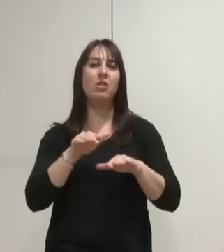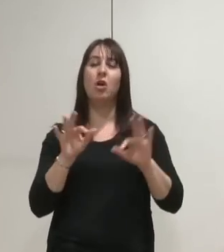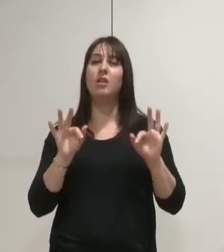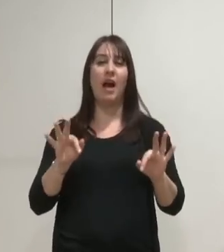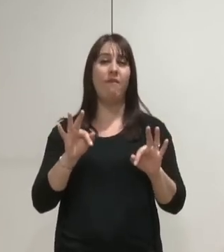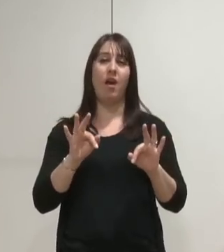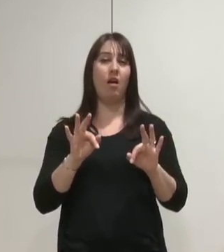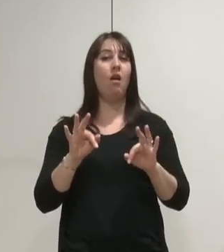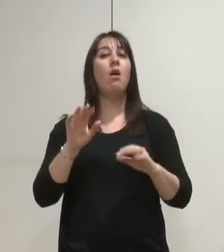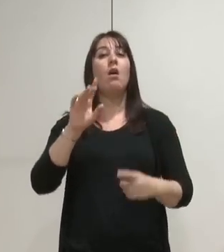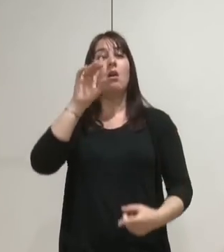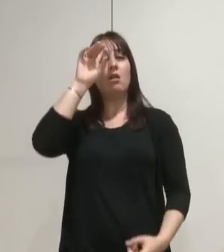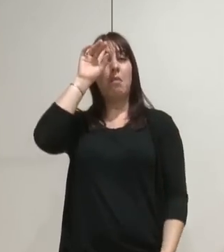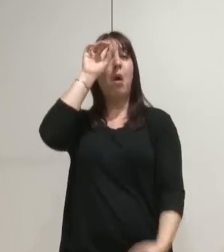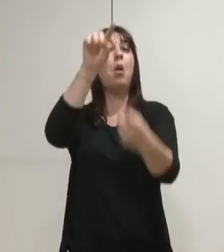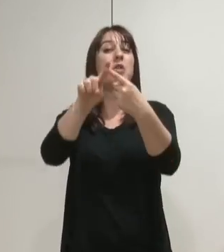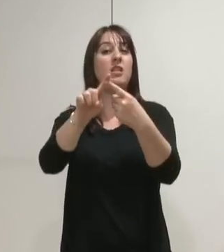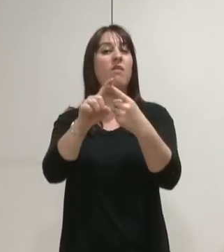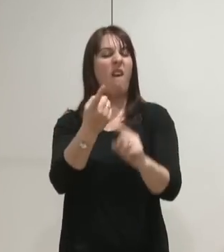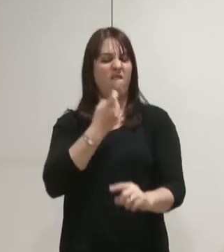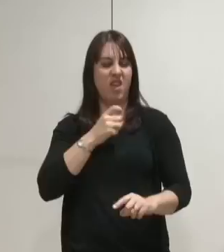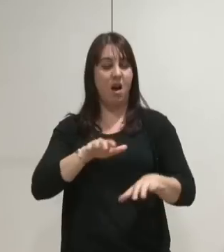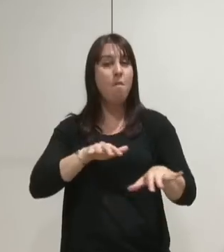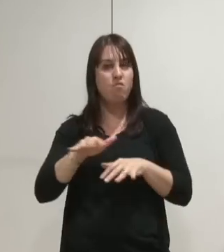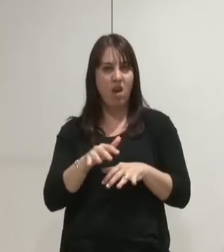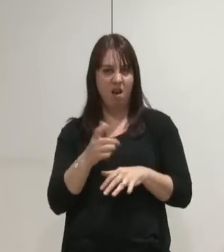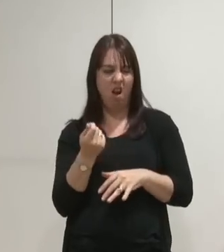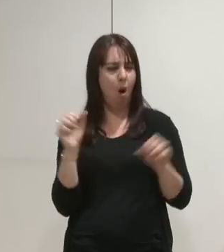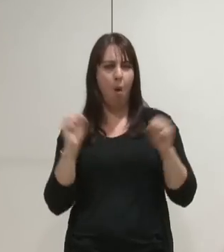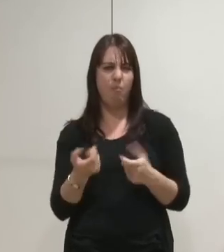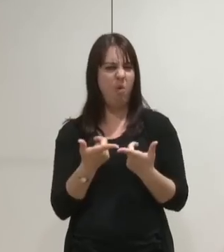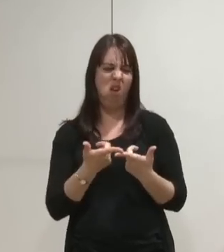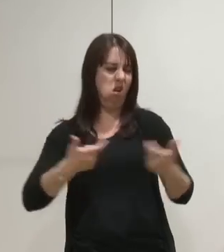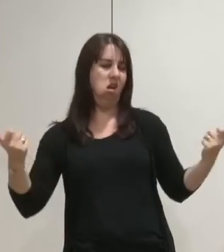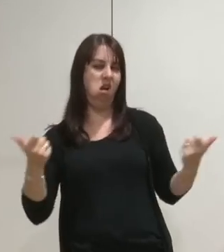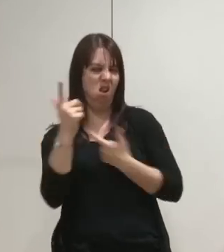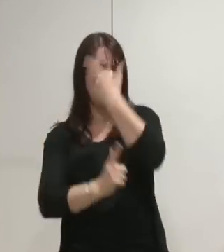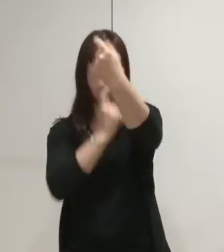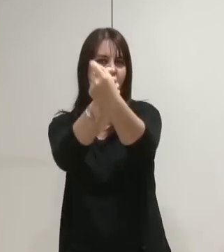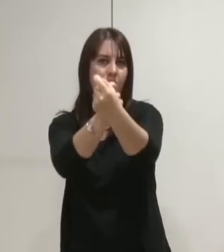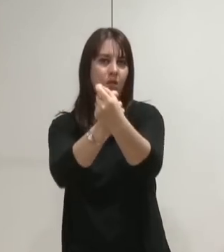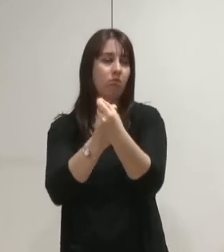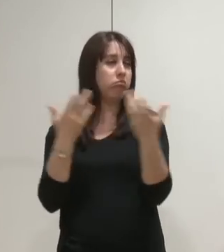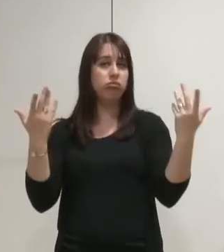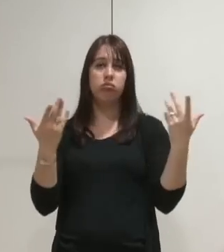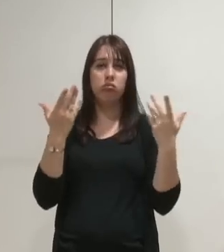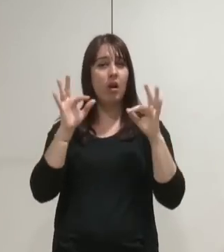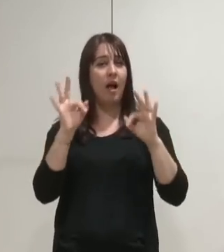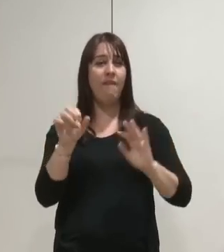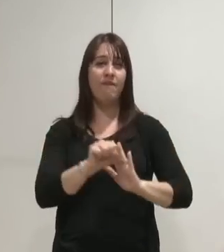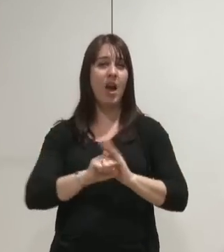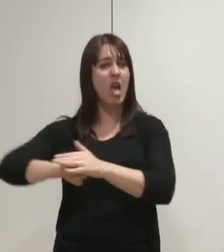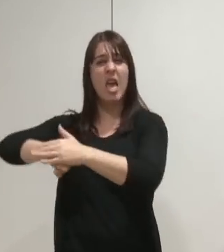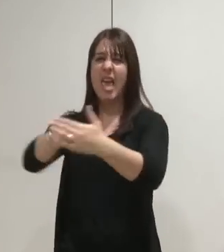justifie les moyens c'est une doctrine que l'on retrouve dans toutes les idéologies extrémistes